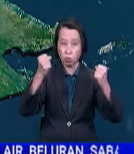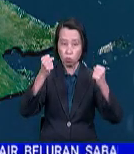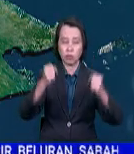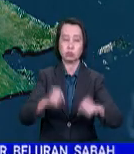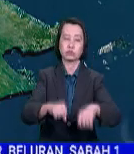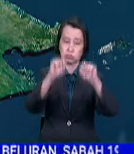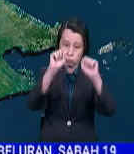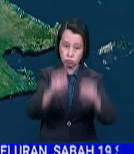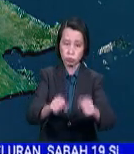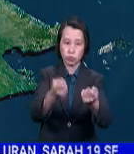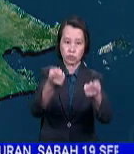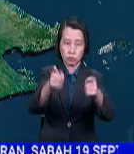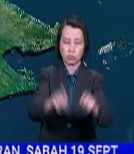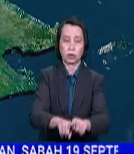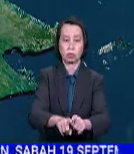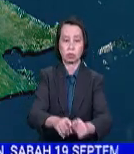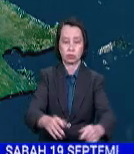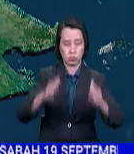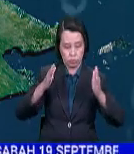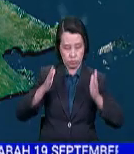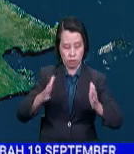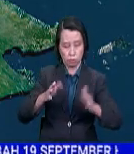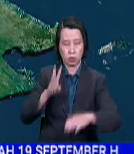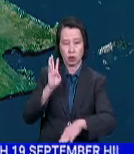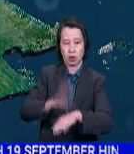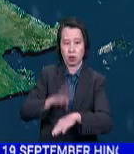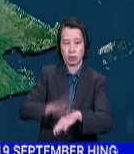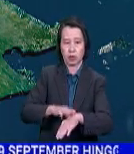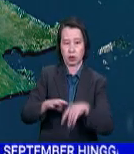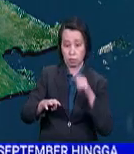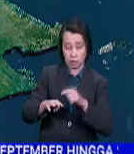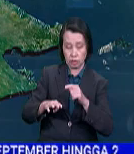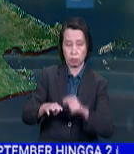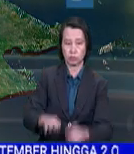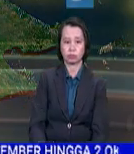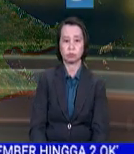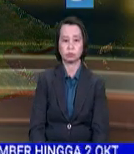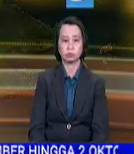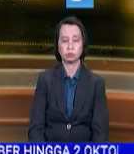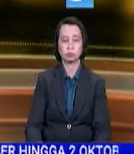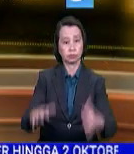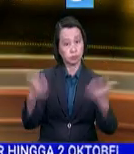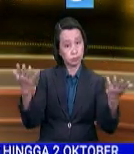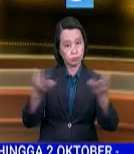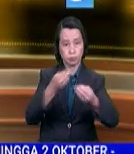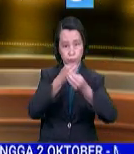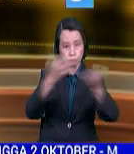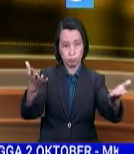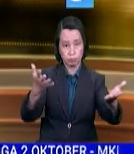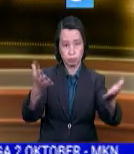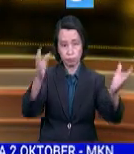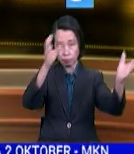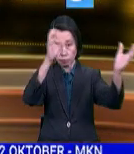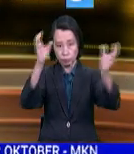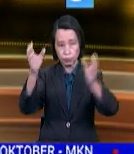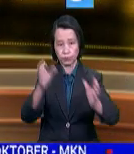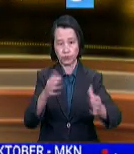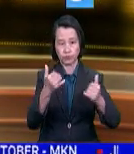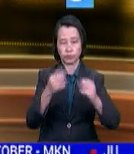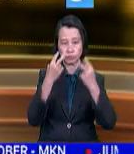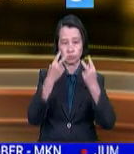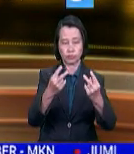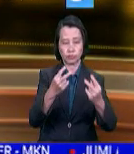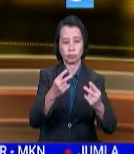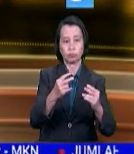yang boleh berlaku sepanjang tempoh amaran ini berkuat kuasa. Sekian dahulu info cuaca buat kali ini. Sebelum berpisah, kita